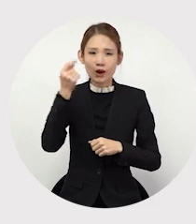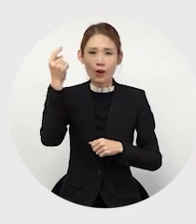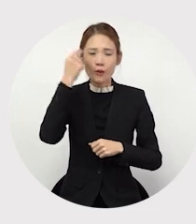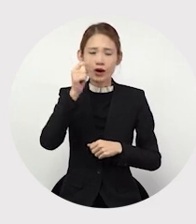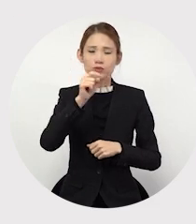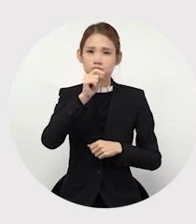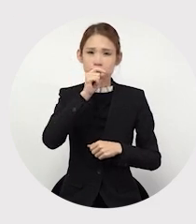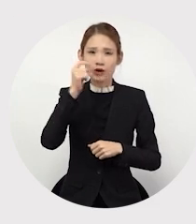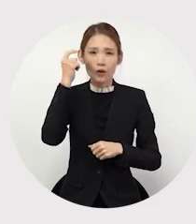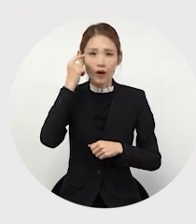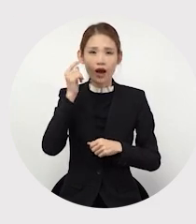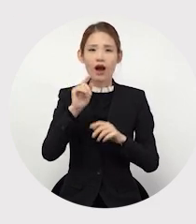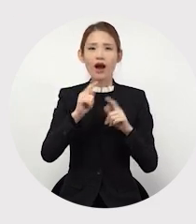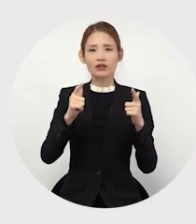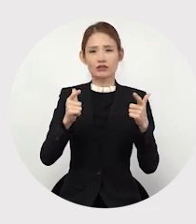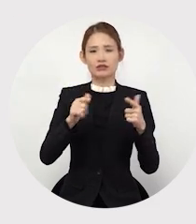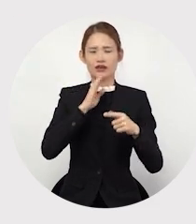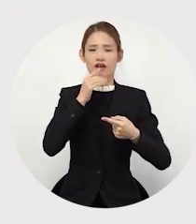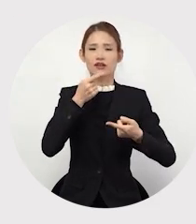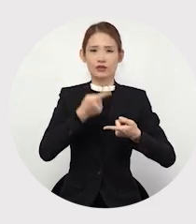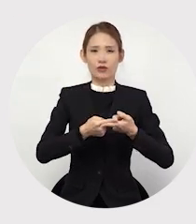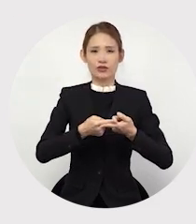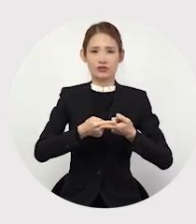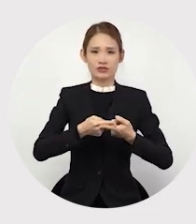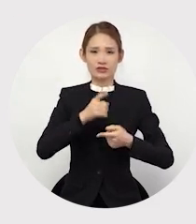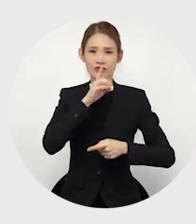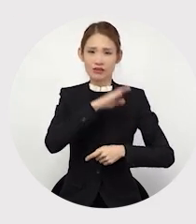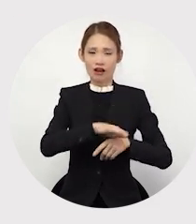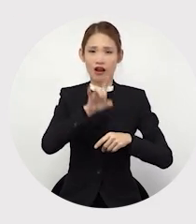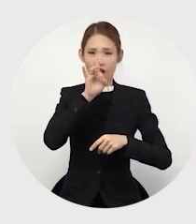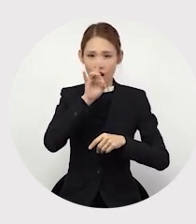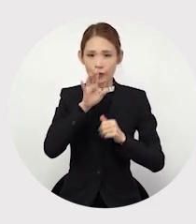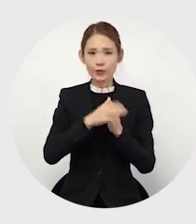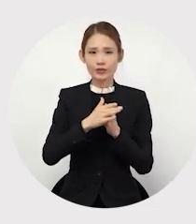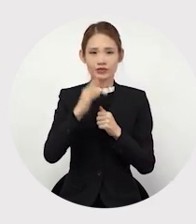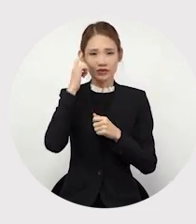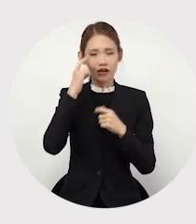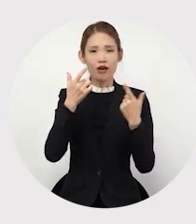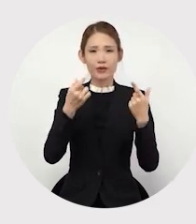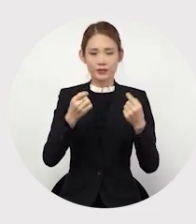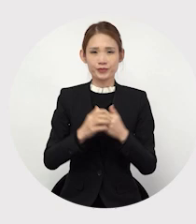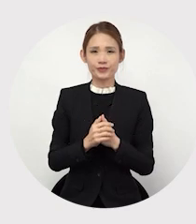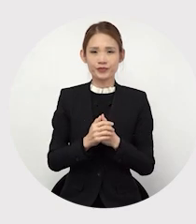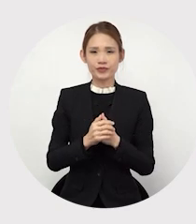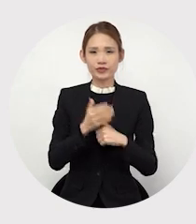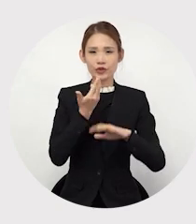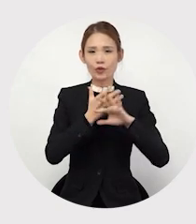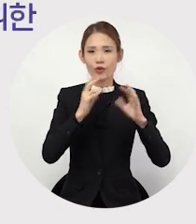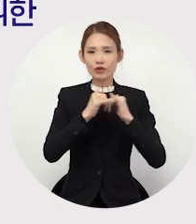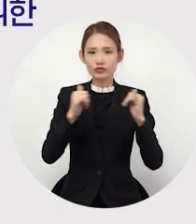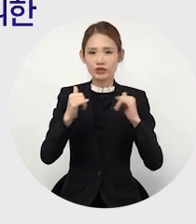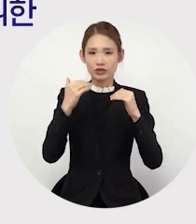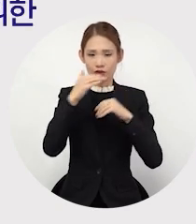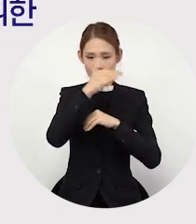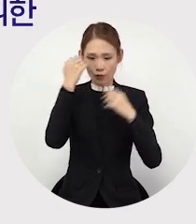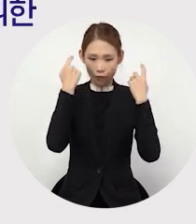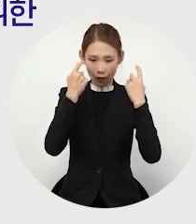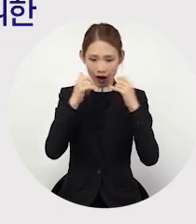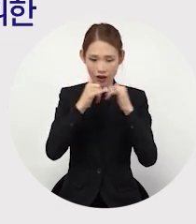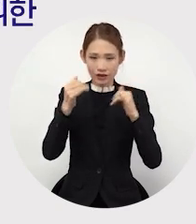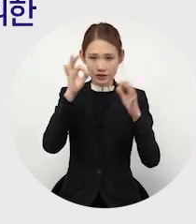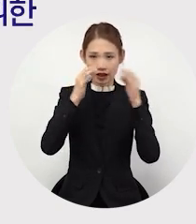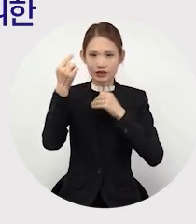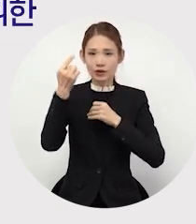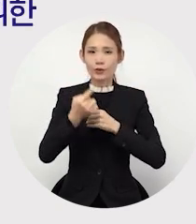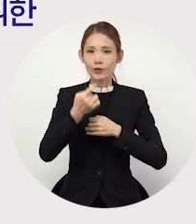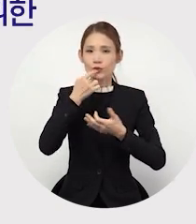있어? 우리 이렇게 생각 안 하잖아요. 네. 당연히 못하는 거지. 그냥 당연히 잘 안 되는 일이지. 이렇게 많이 생각을 하고 있는데, 외국인 관광객들이